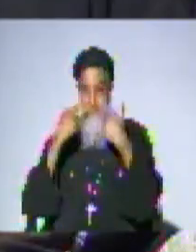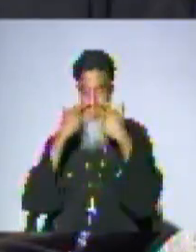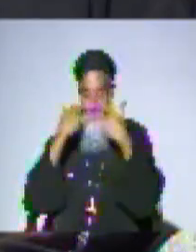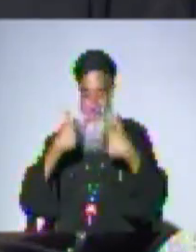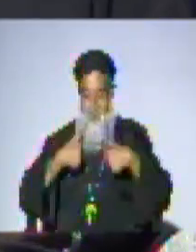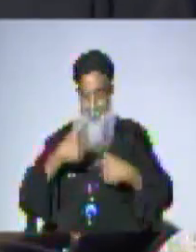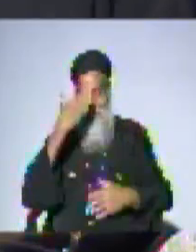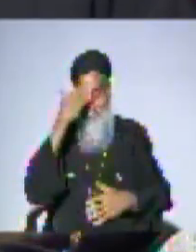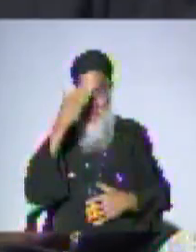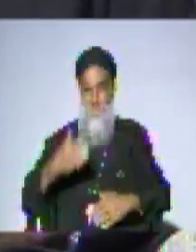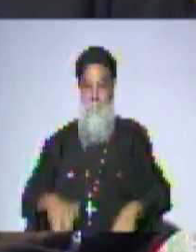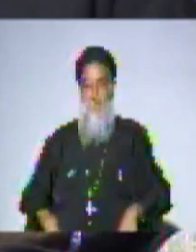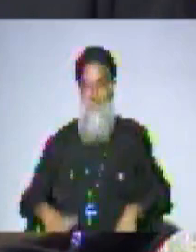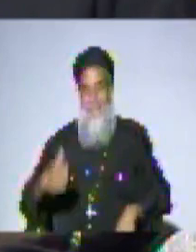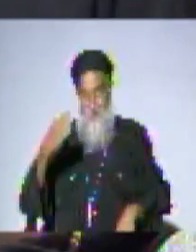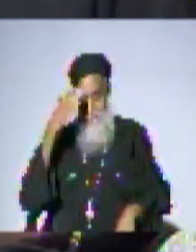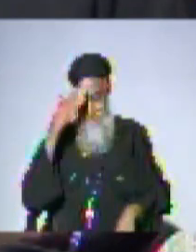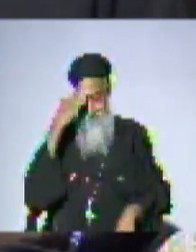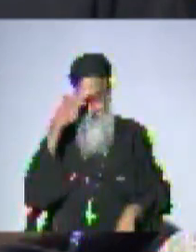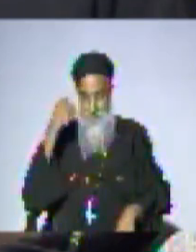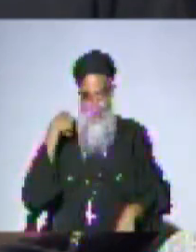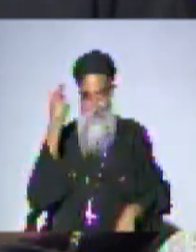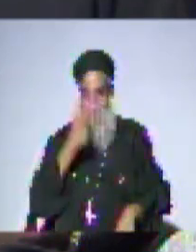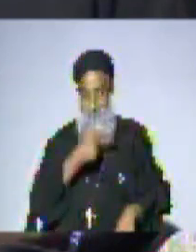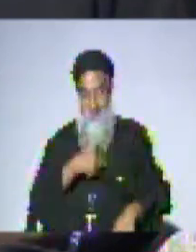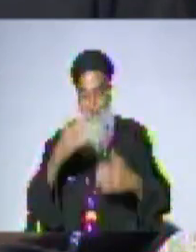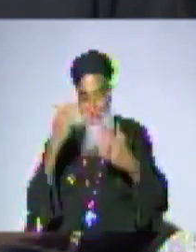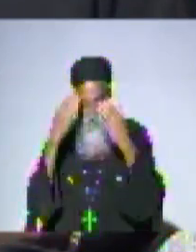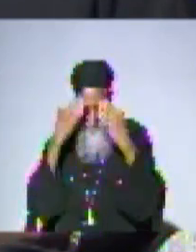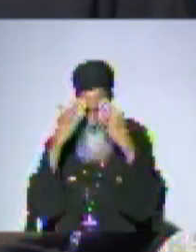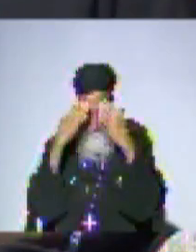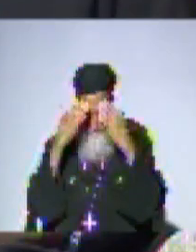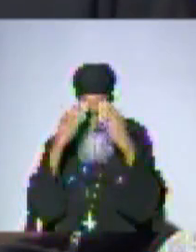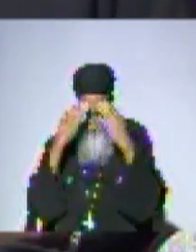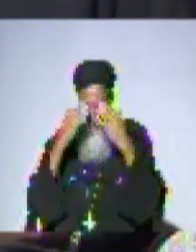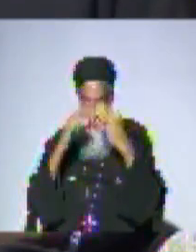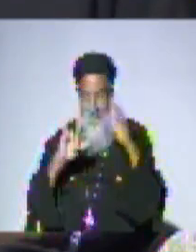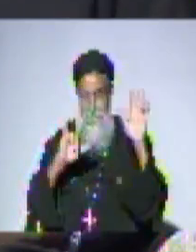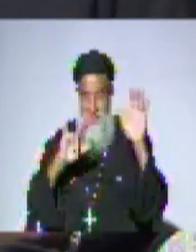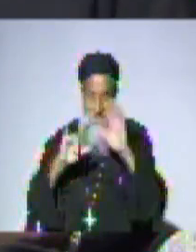ناخد بركة. بركة. شكرا سيدنا الحبيب، شكرا أبونا شنودة، وشكرا لأسرة